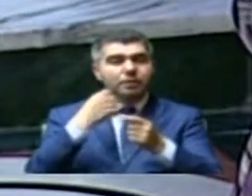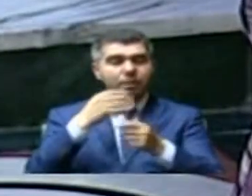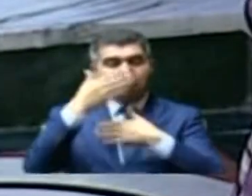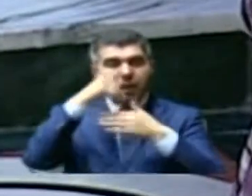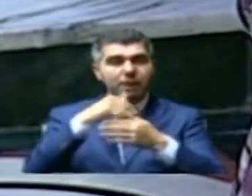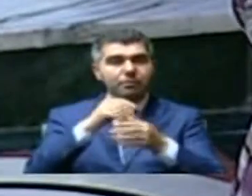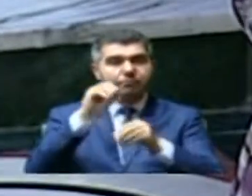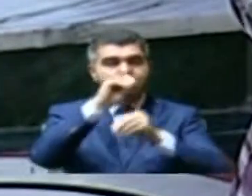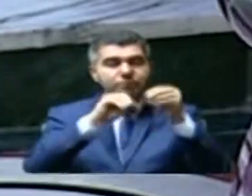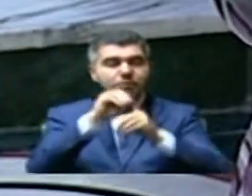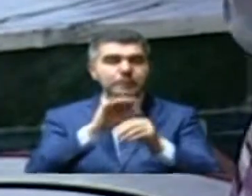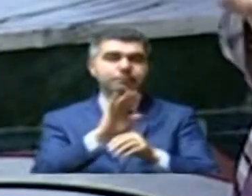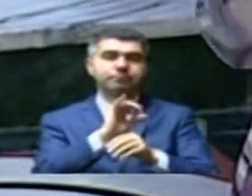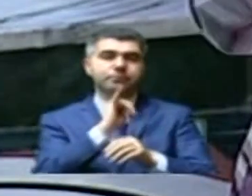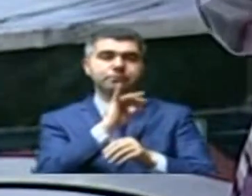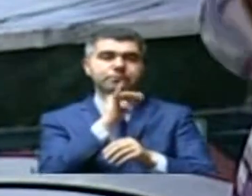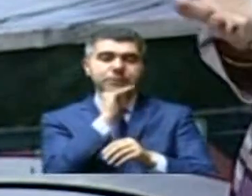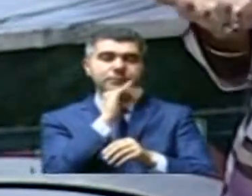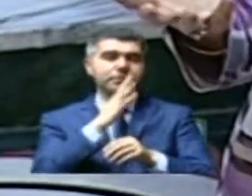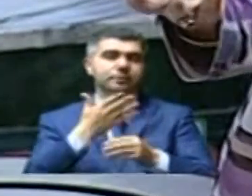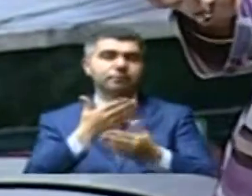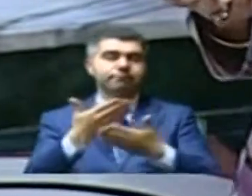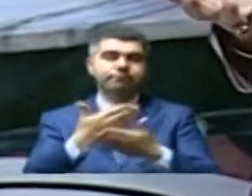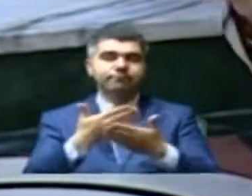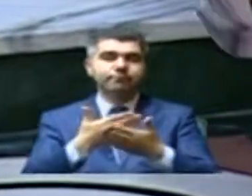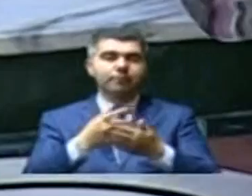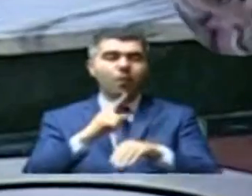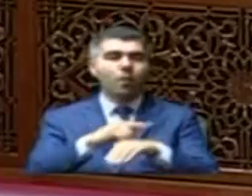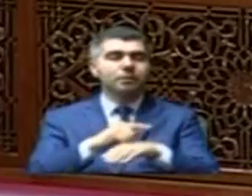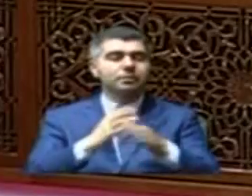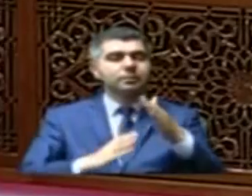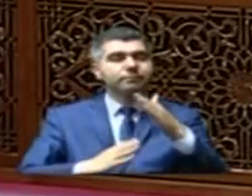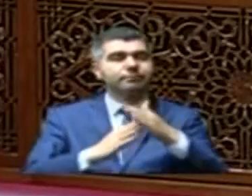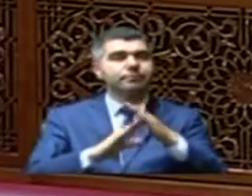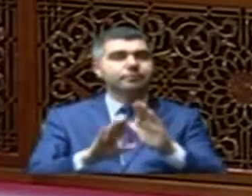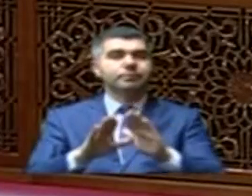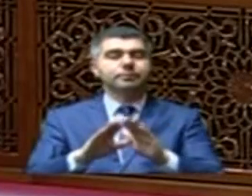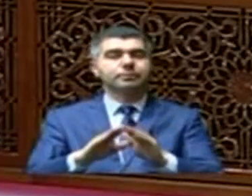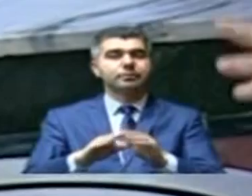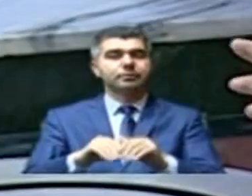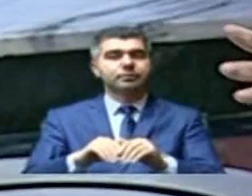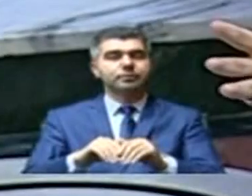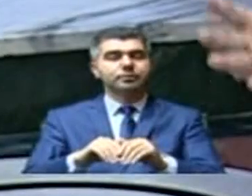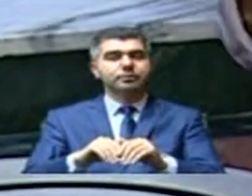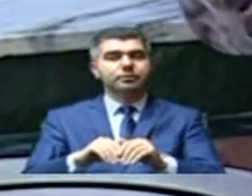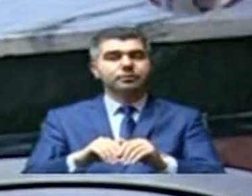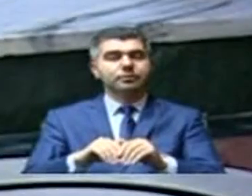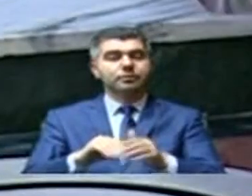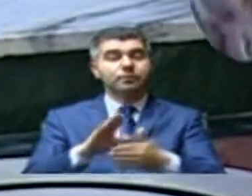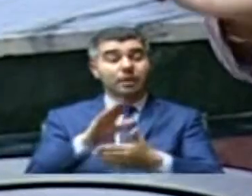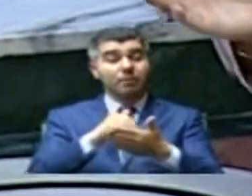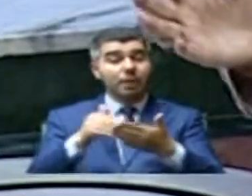تشتغل على اساس ان بعدا يكون عندنا لو كونسيبت كيفاش غندخلوا في العالم القروي، كيفاش غنستعملوا السيده كتيبه الدوله. انتهى الوقت